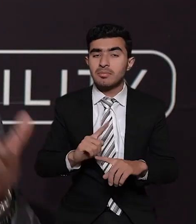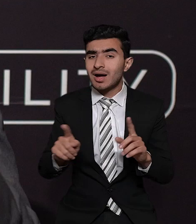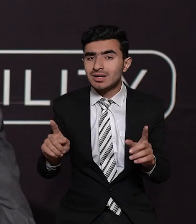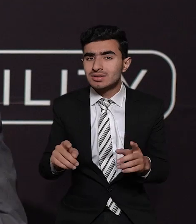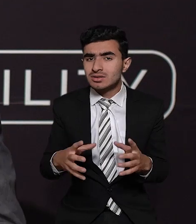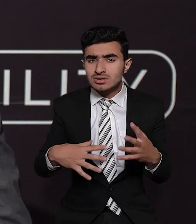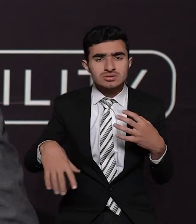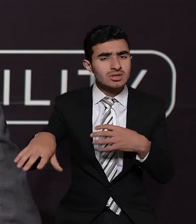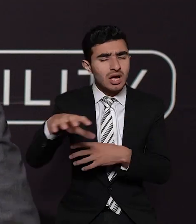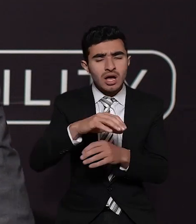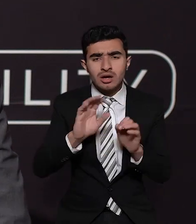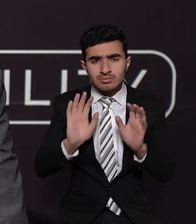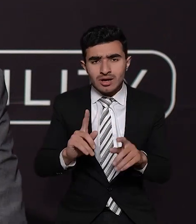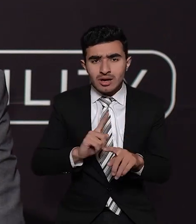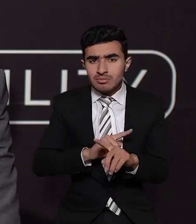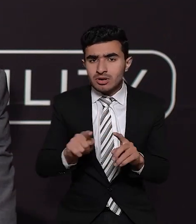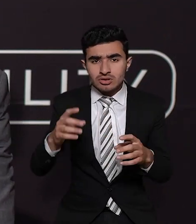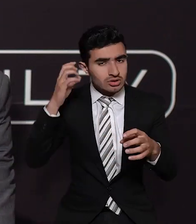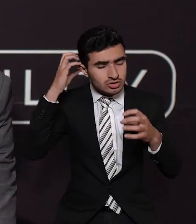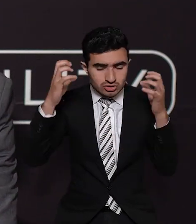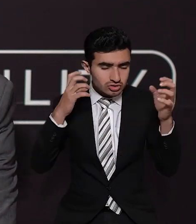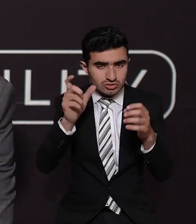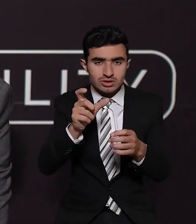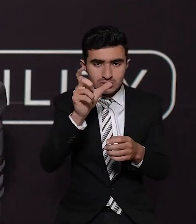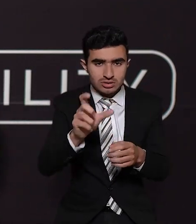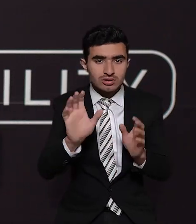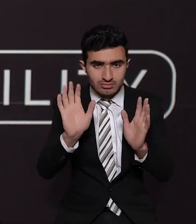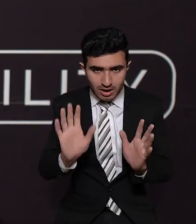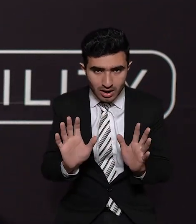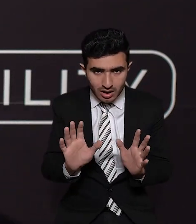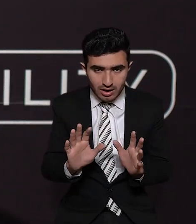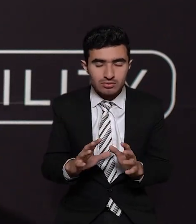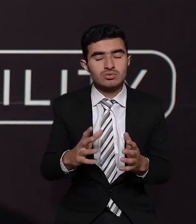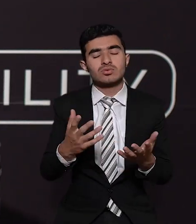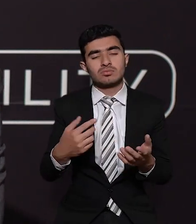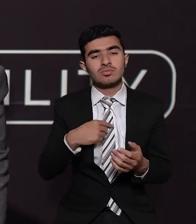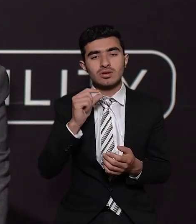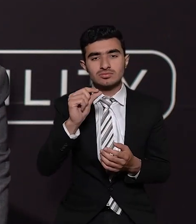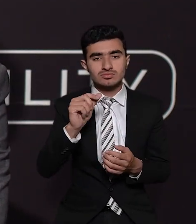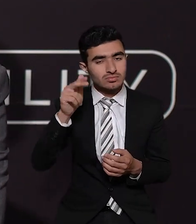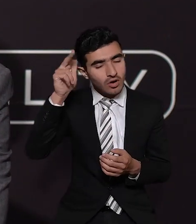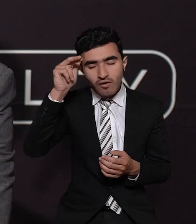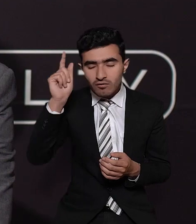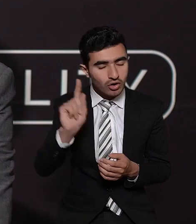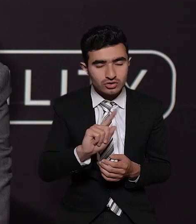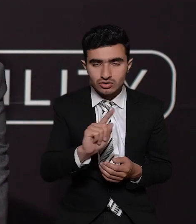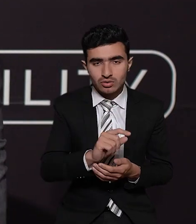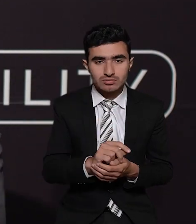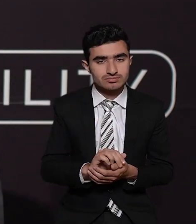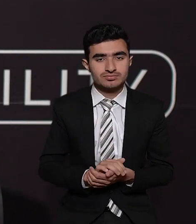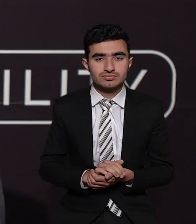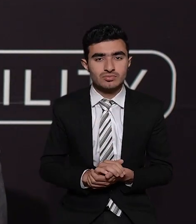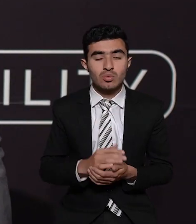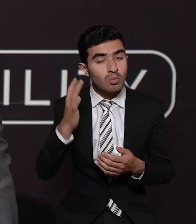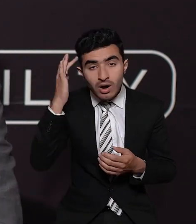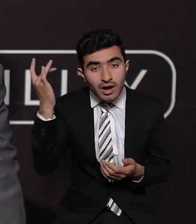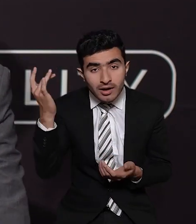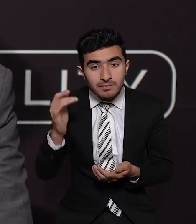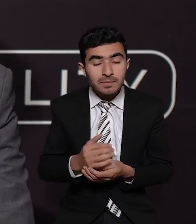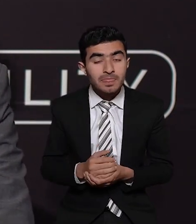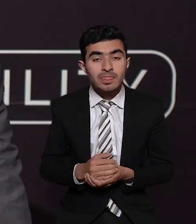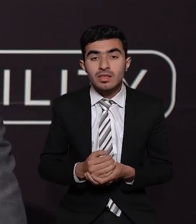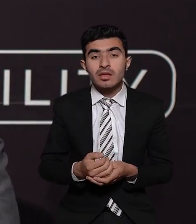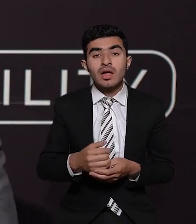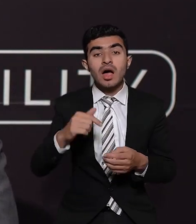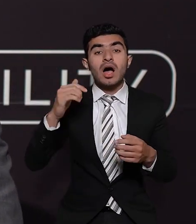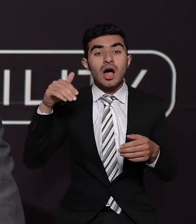سے سٹریس کا شکار ہو جاتے ہیں تو میں کہوں گا گھبرانا نہیں ہے. کیوں؟ کیونکہ اس سٹریس سے